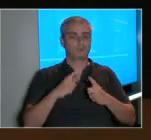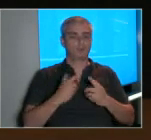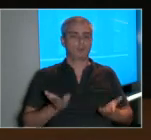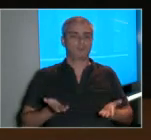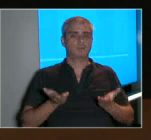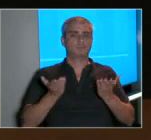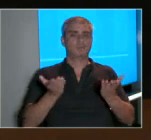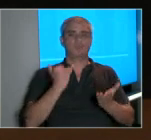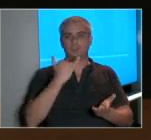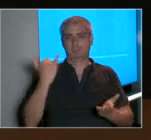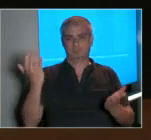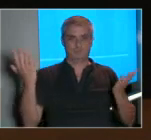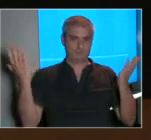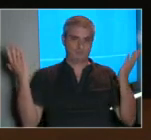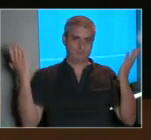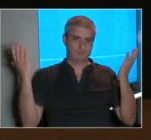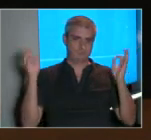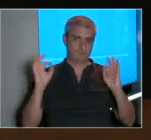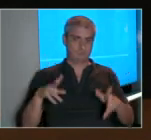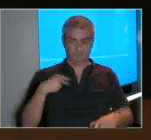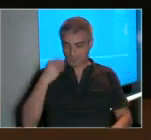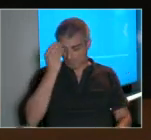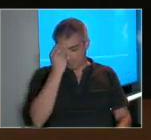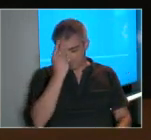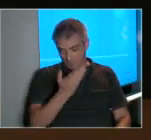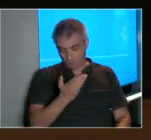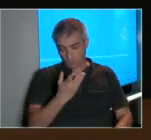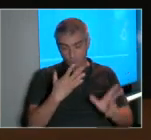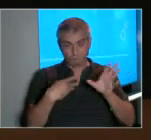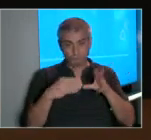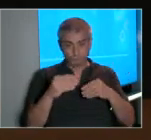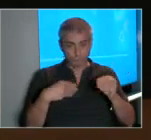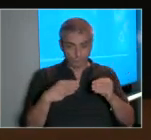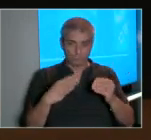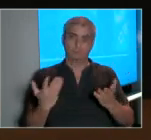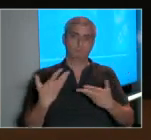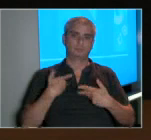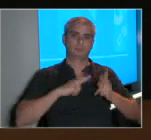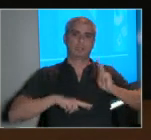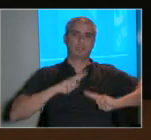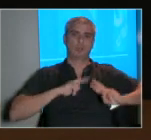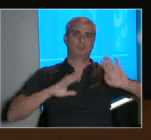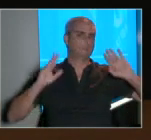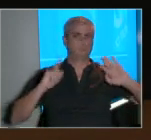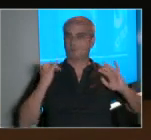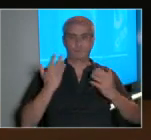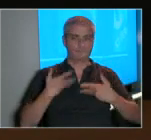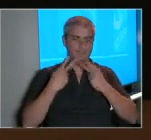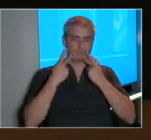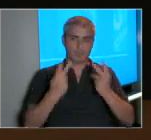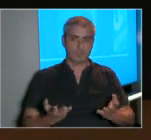מגש של כסף במלוא מובן המילה. למדנו על בשרנו שפשרות מזמינות צרות ולאו דווקא